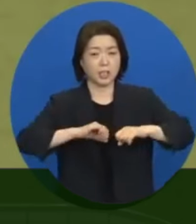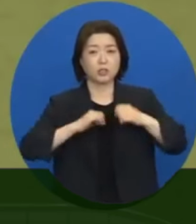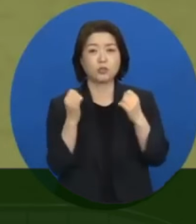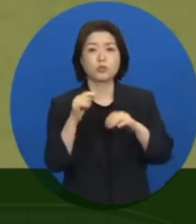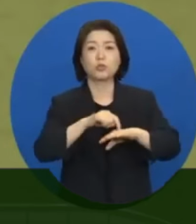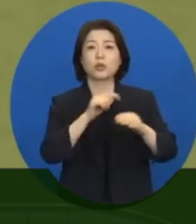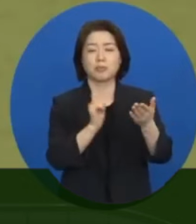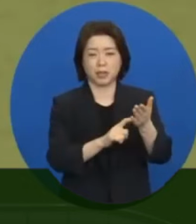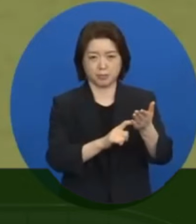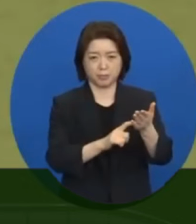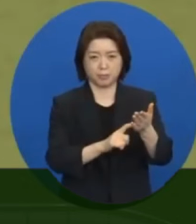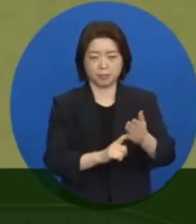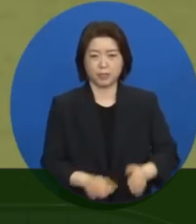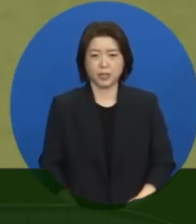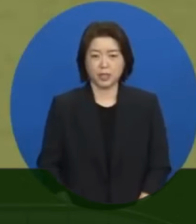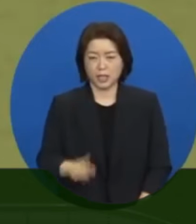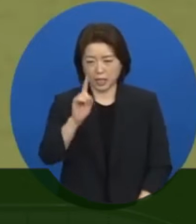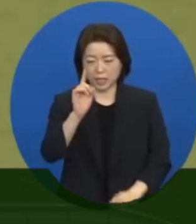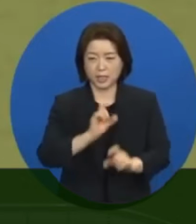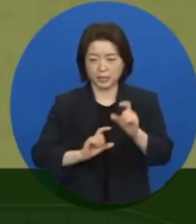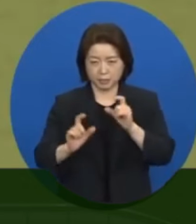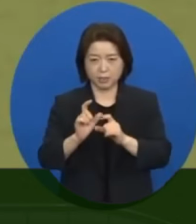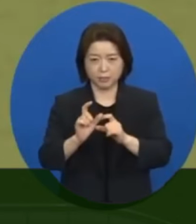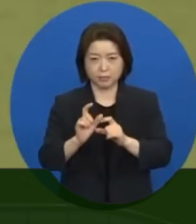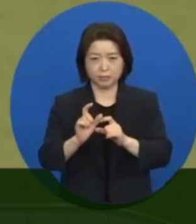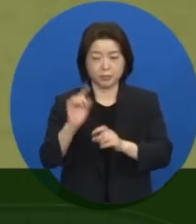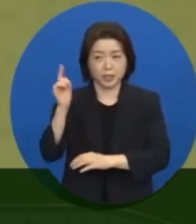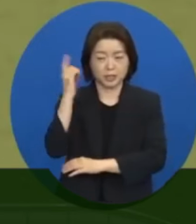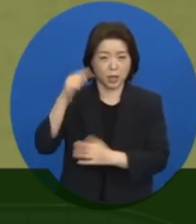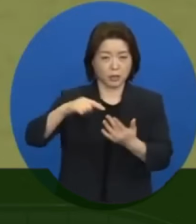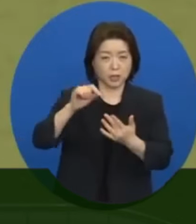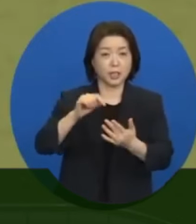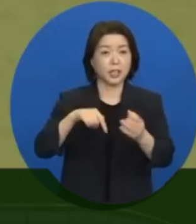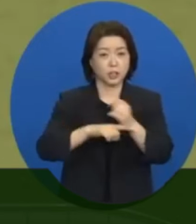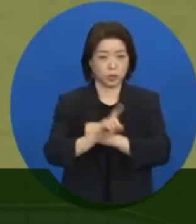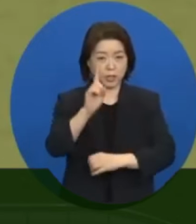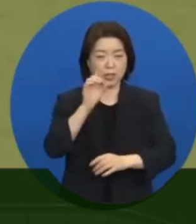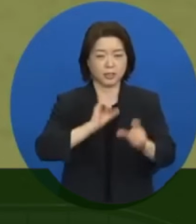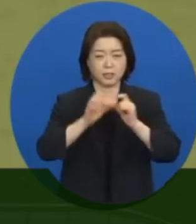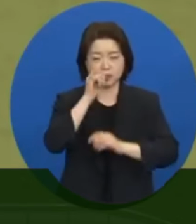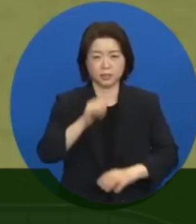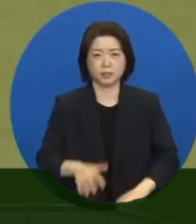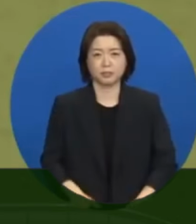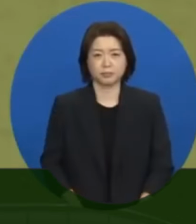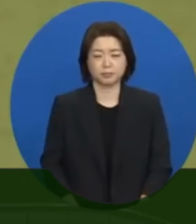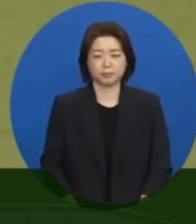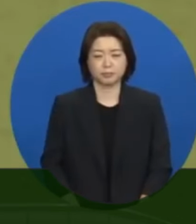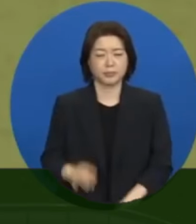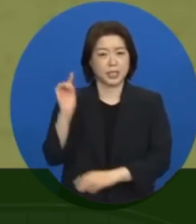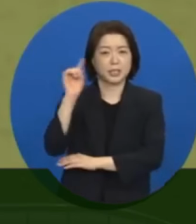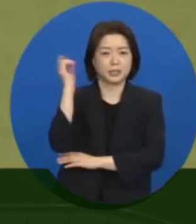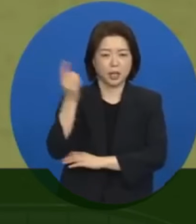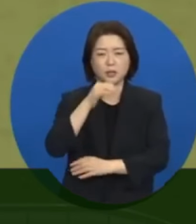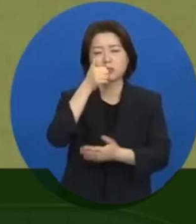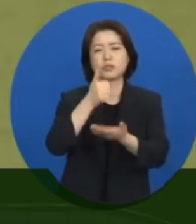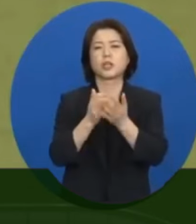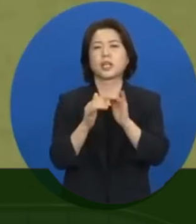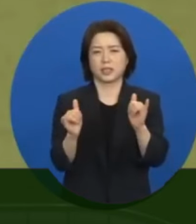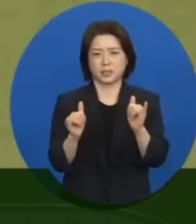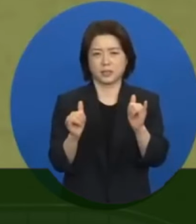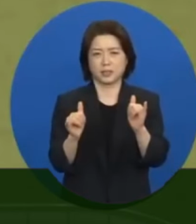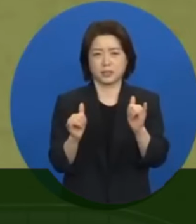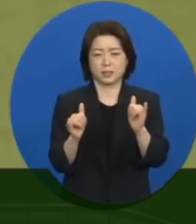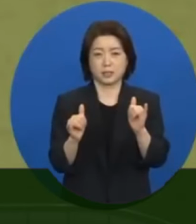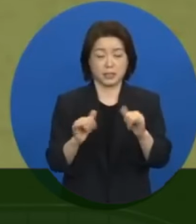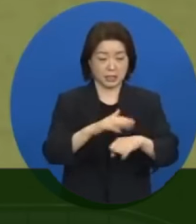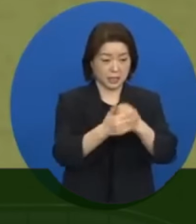다윗이가 이걸 나누고 마치겠습니다 그는 죄인이었고 때문입니다 여러분 성경 말씀에 의은 하나도 없습니다 다윗도